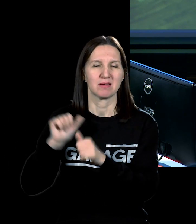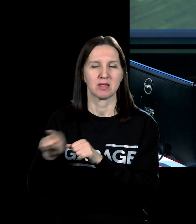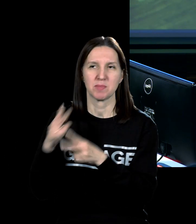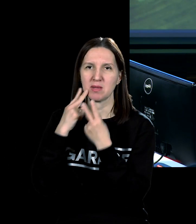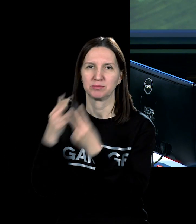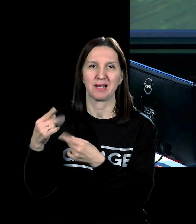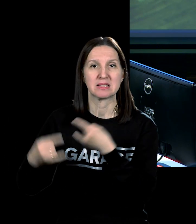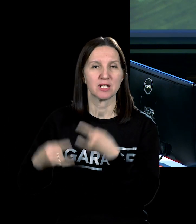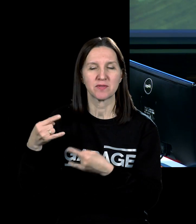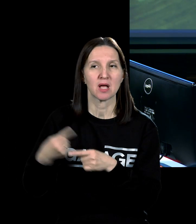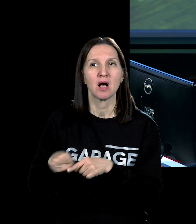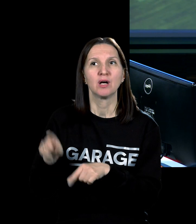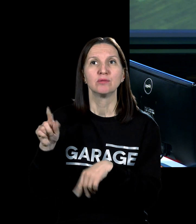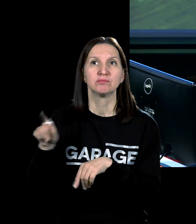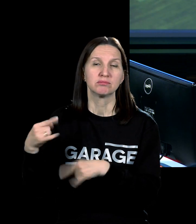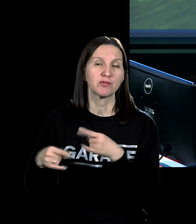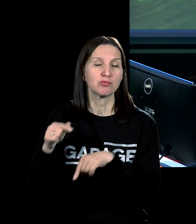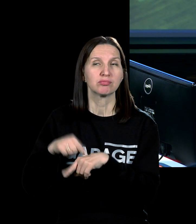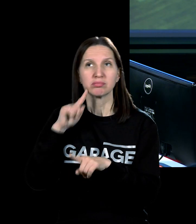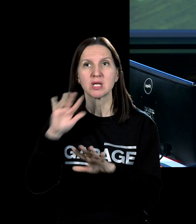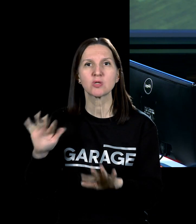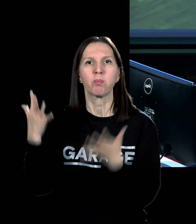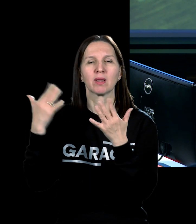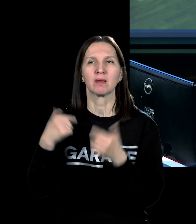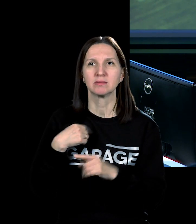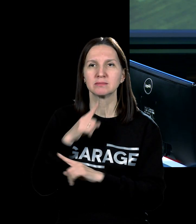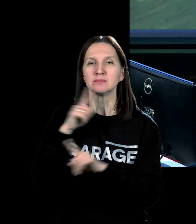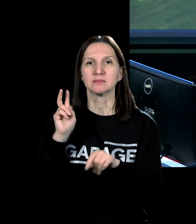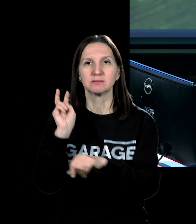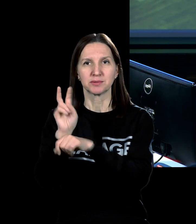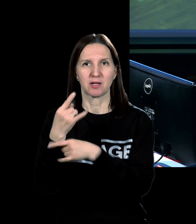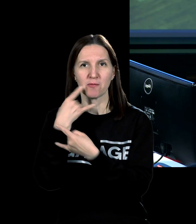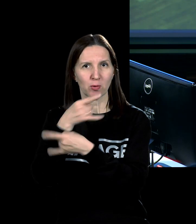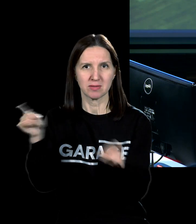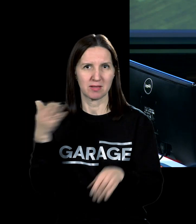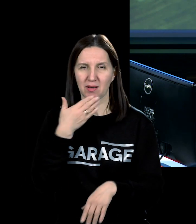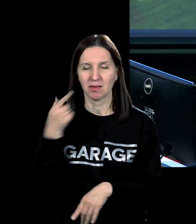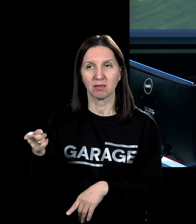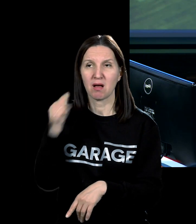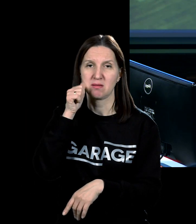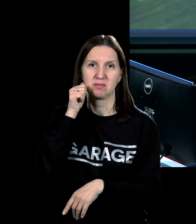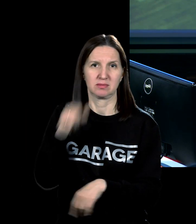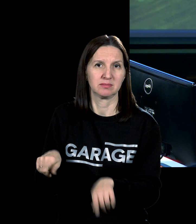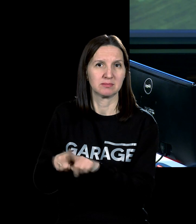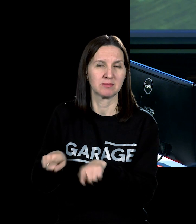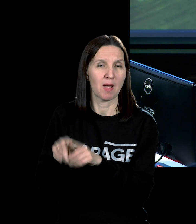Не с каким-то событием, которое ты должен пойти. Да, и которое с тобой случается, а с этим постоянным потоком